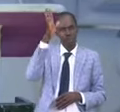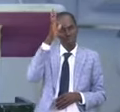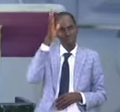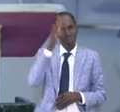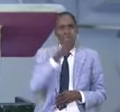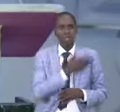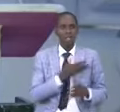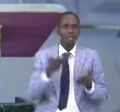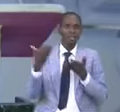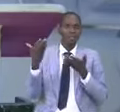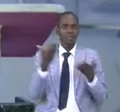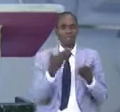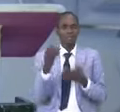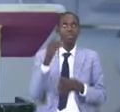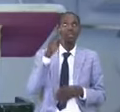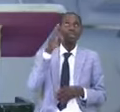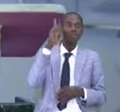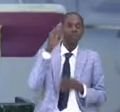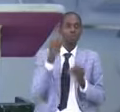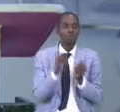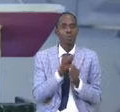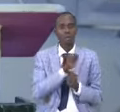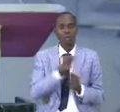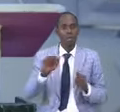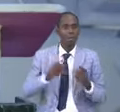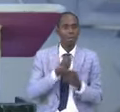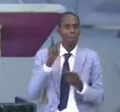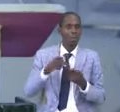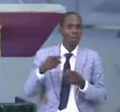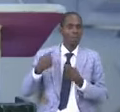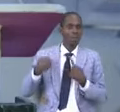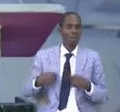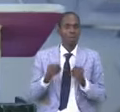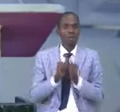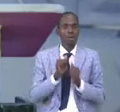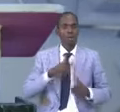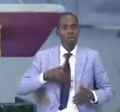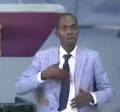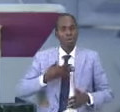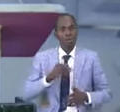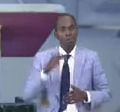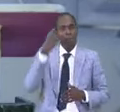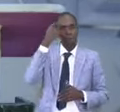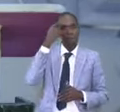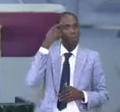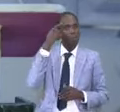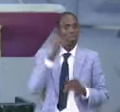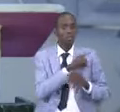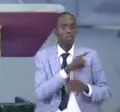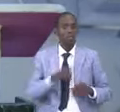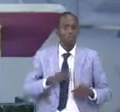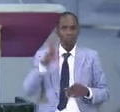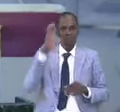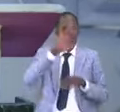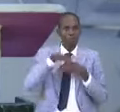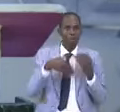disposée car l'Éternel sont tous les cœurs et pénètre tous les dessins et toutes les pensées si